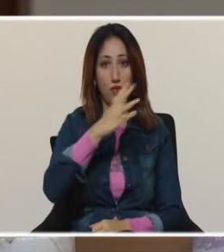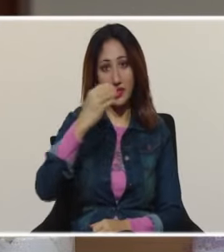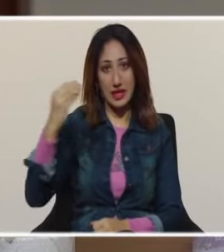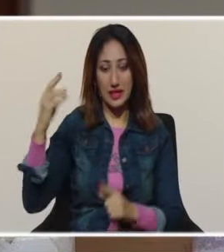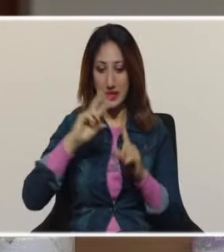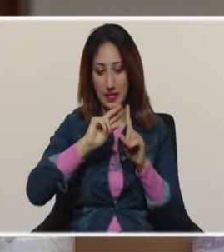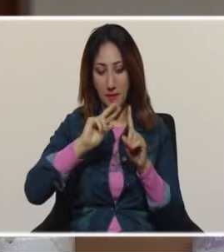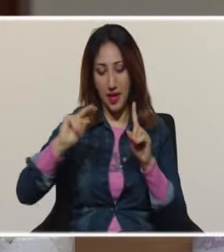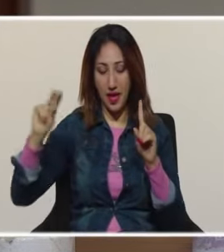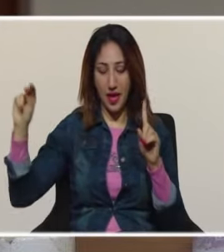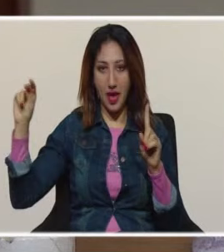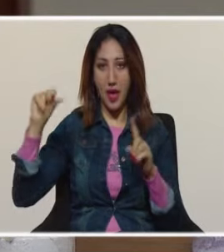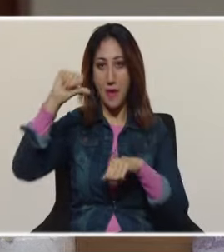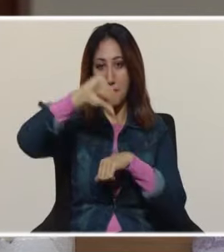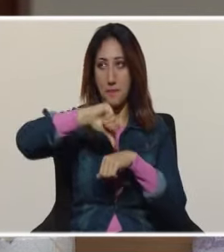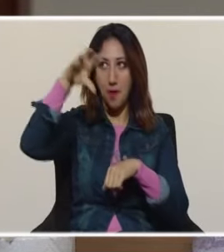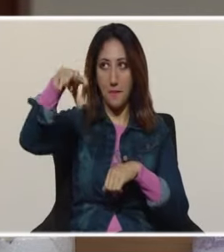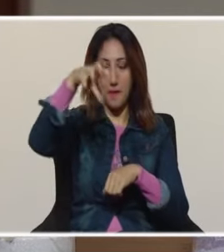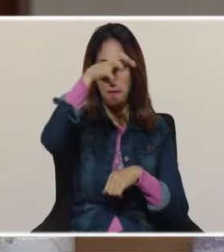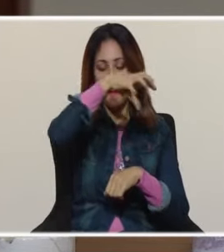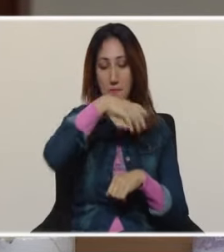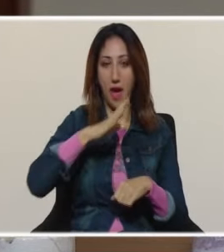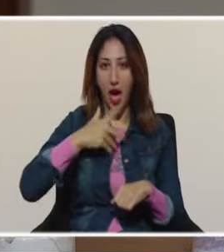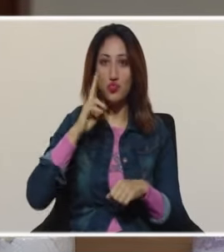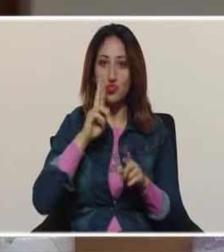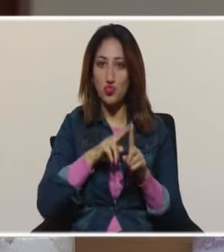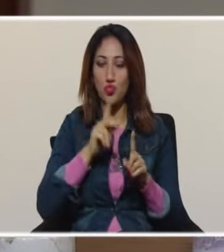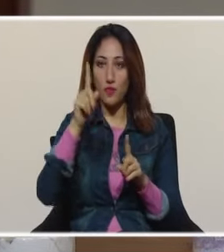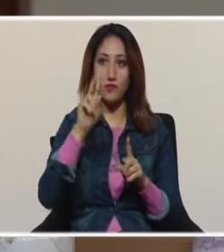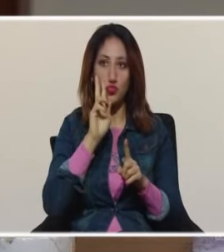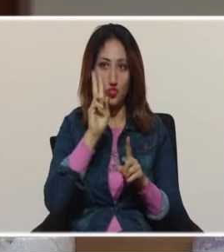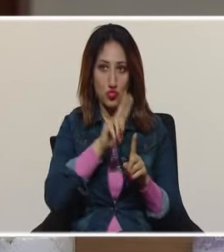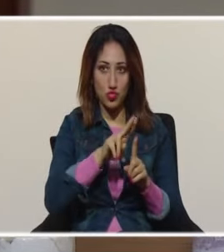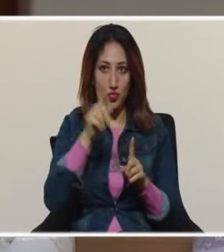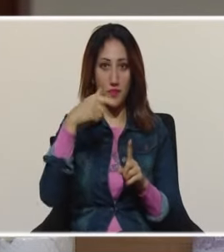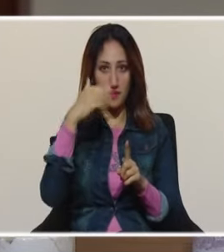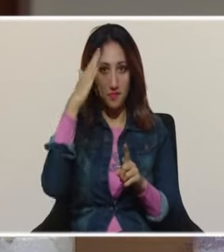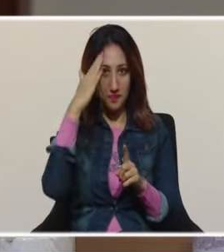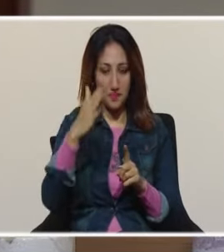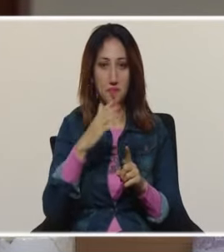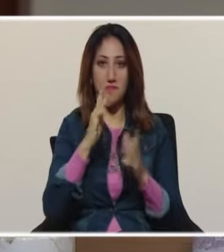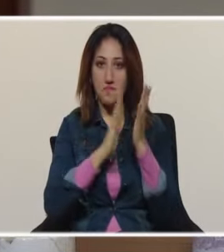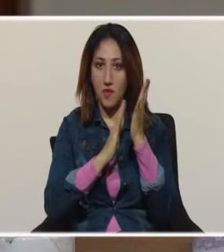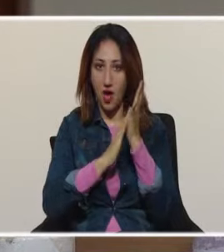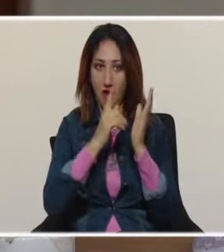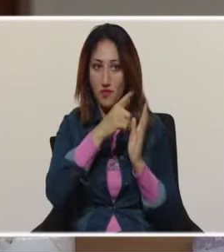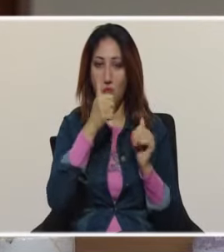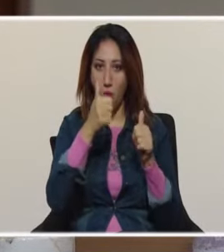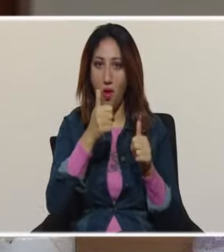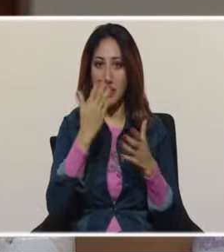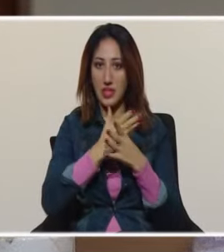كل حي وكل محافظة. ودلوقتي تعالوا نروح عشان نحيي صاحبة هذه